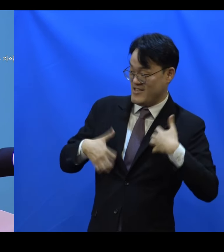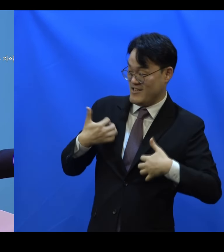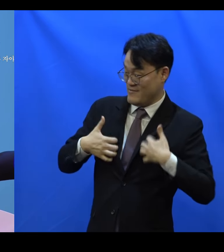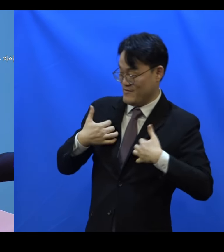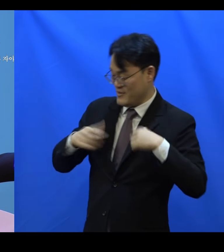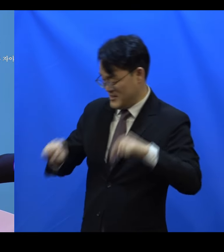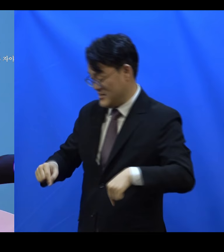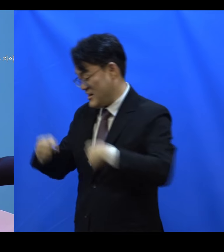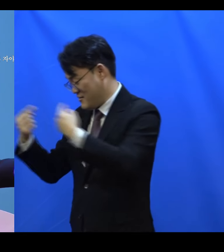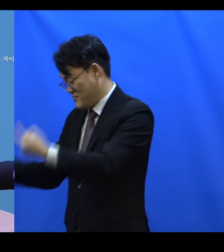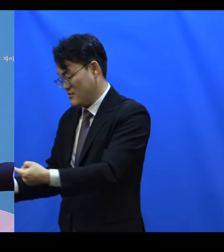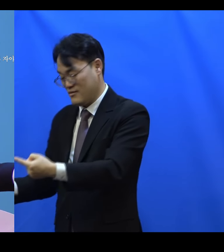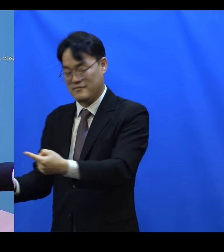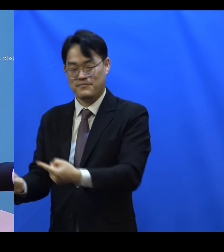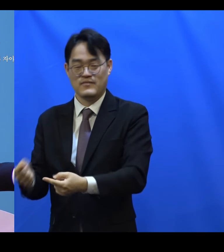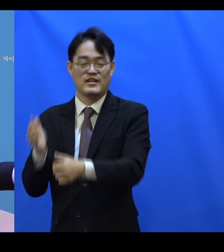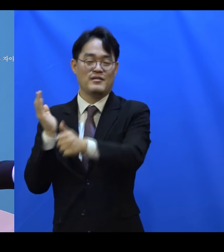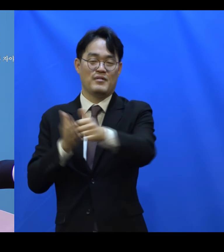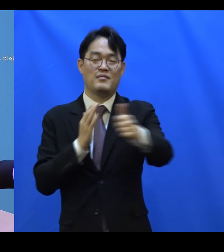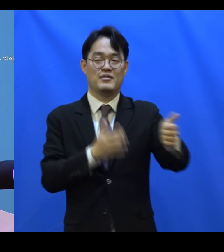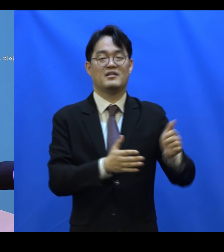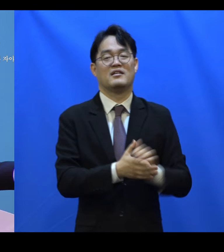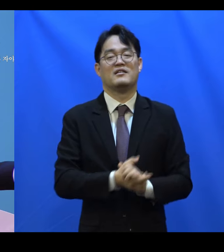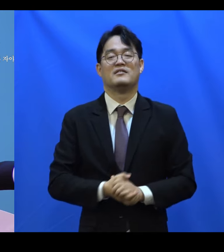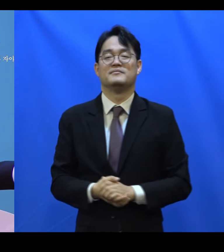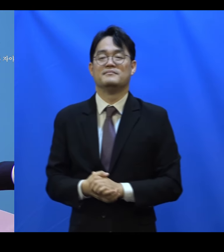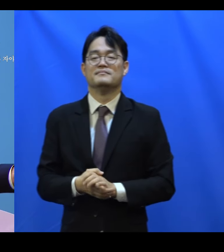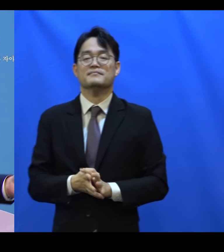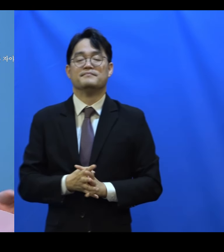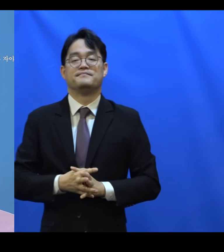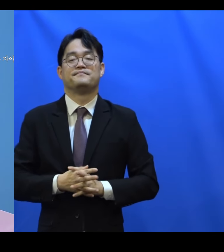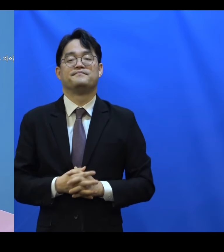누리세요. 우리 이거 누리는 걸 잘 못해.